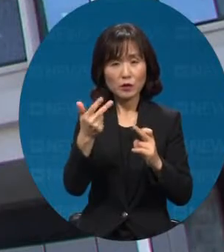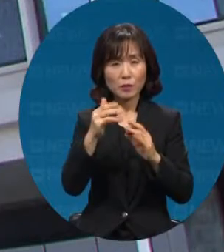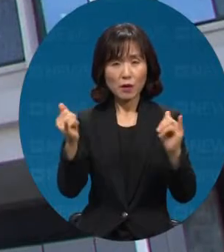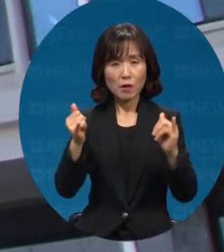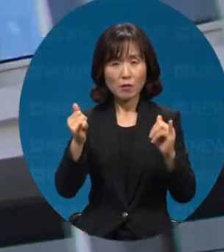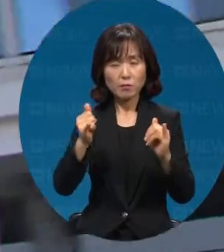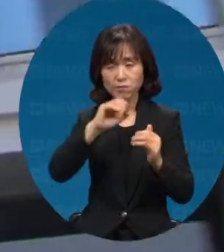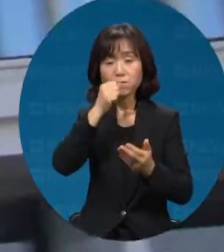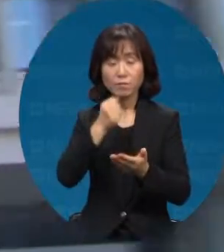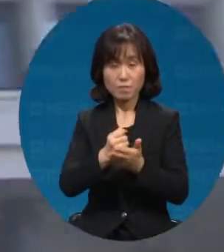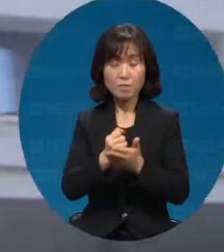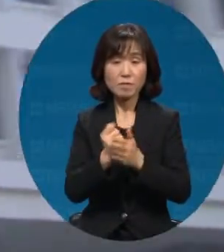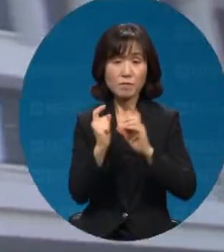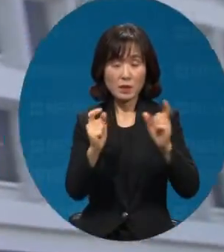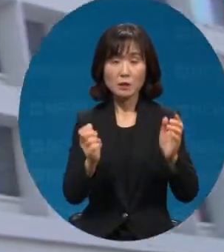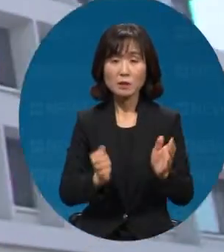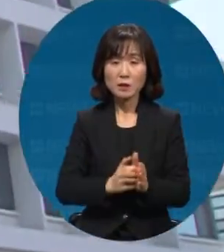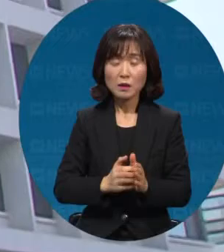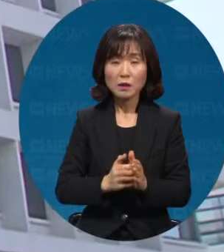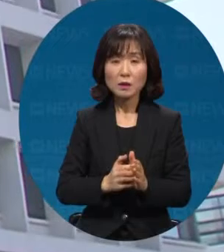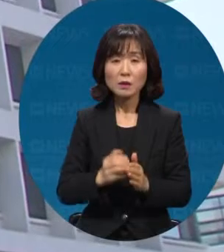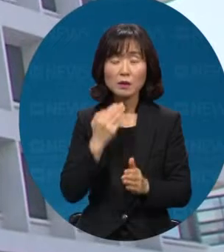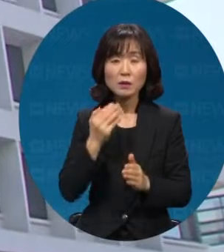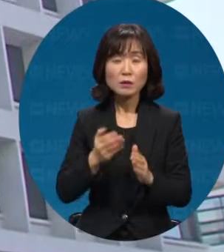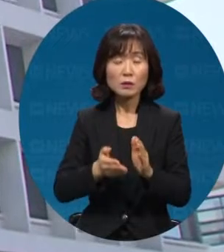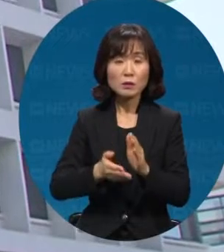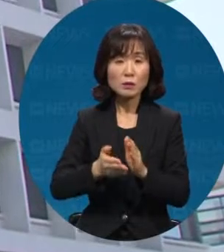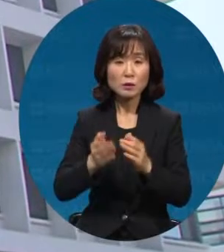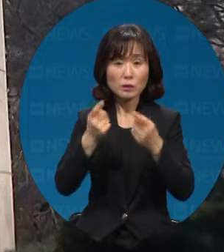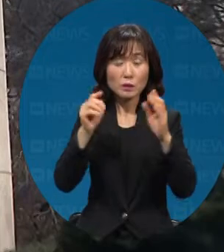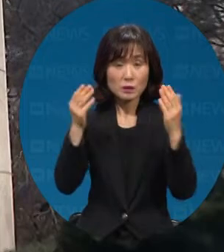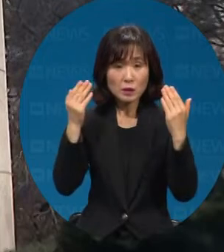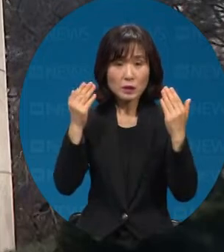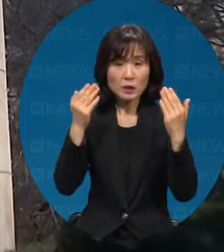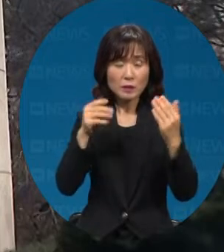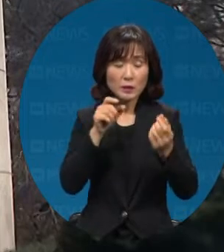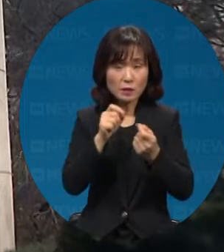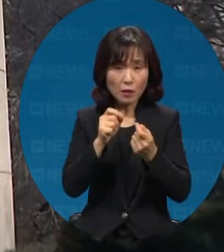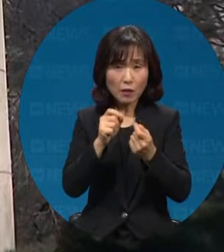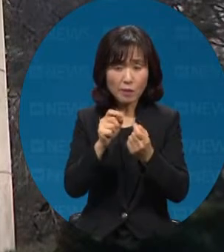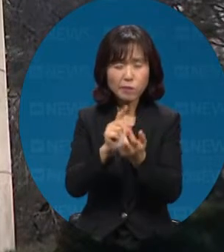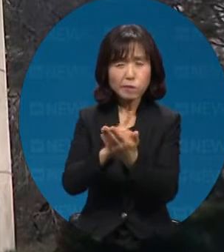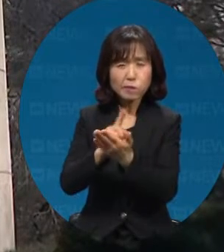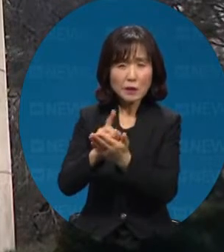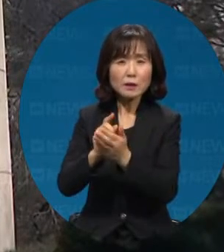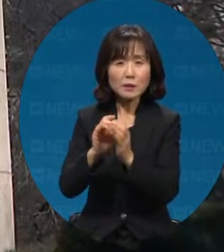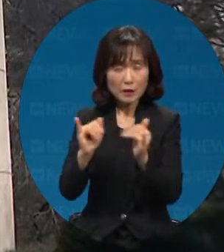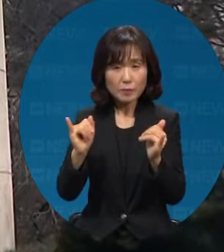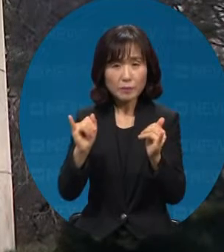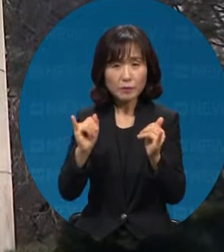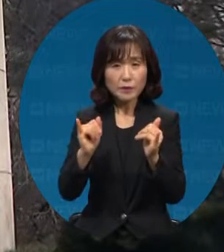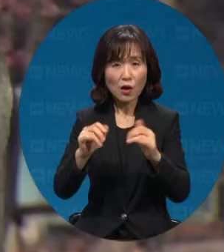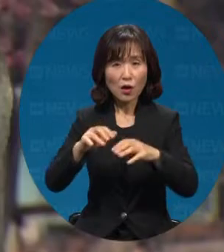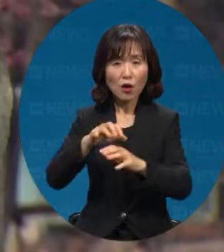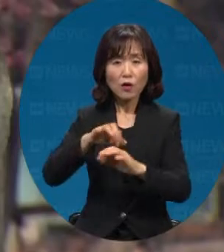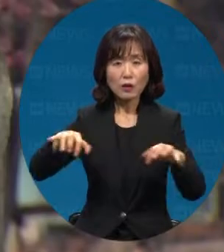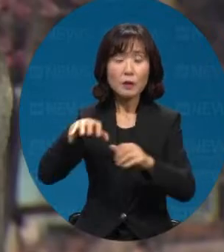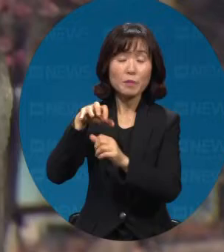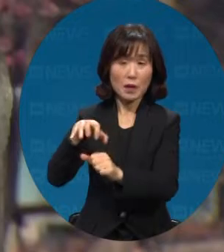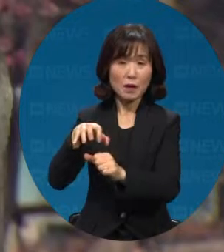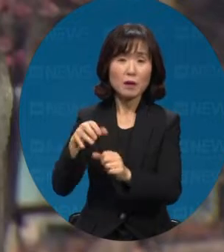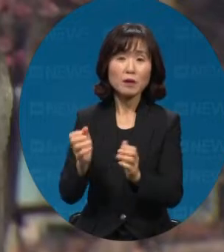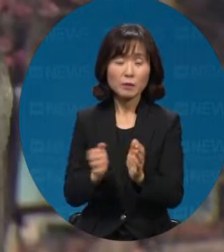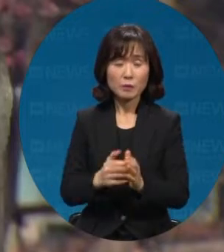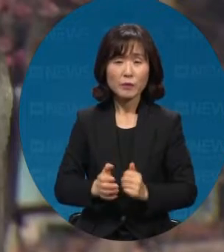서울대는 오미크론 의심 학생의 밀접접촉자로 분류된 이들을 격리 조치 했고 경희대는 대응 방안 마련 중입니다